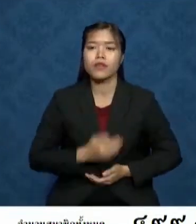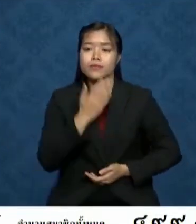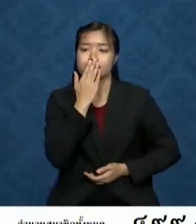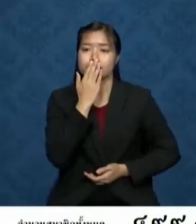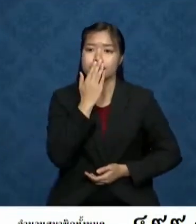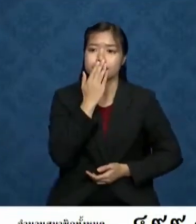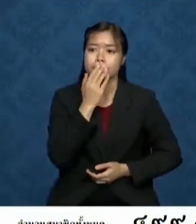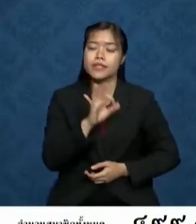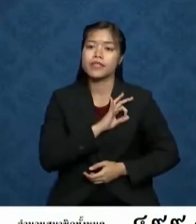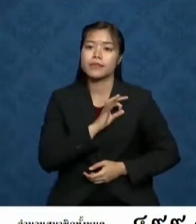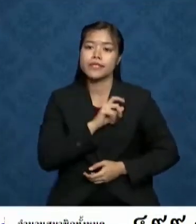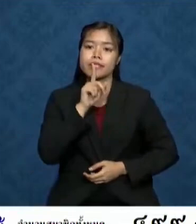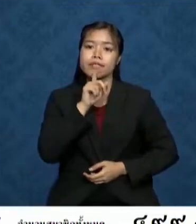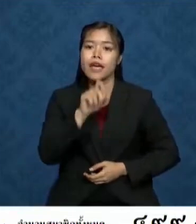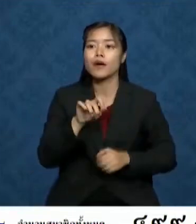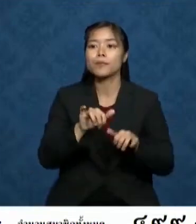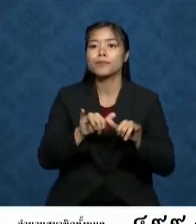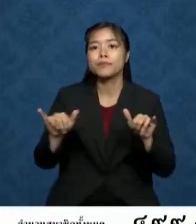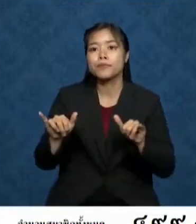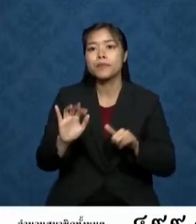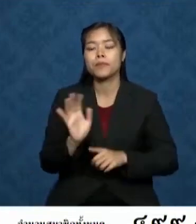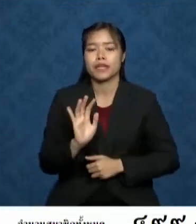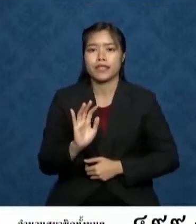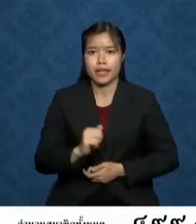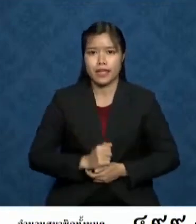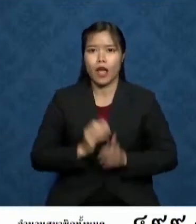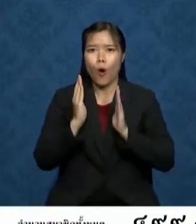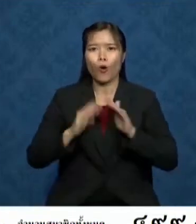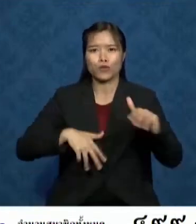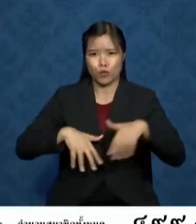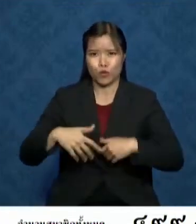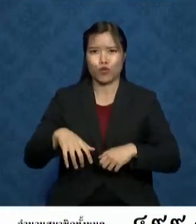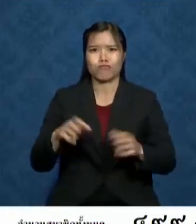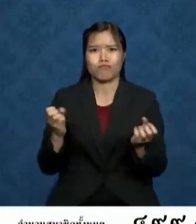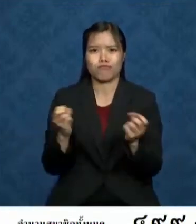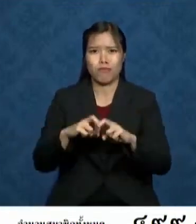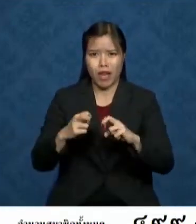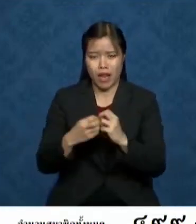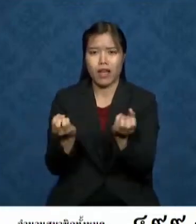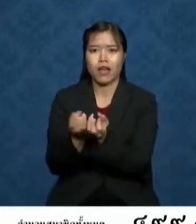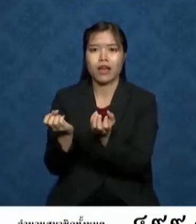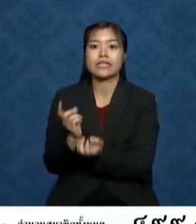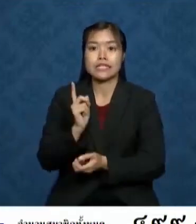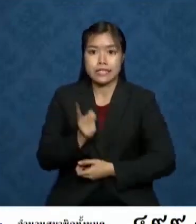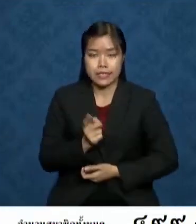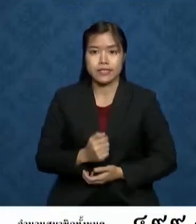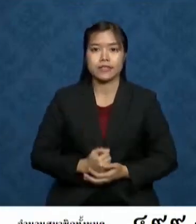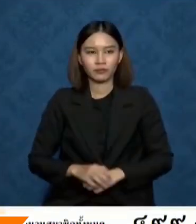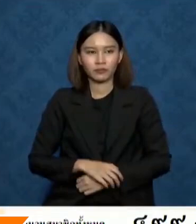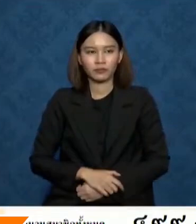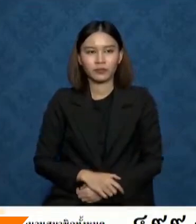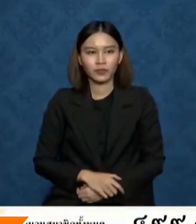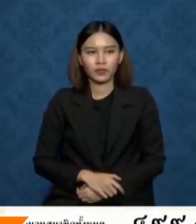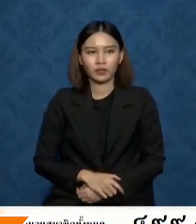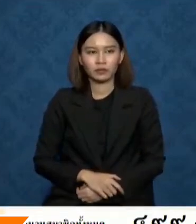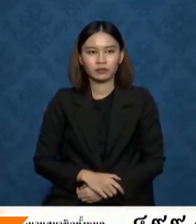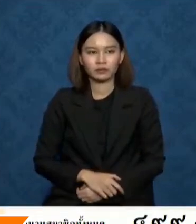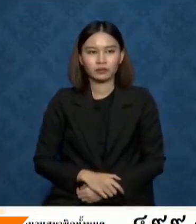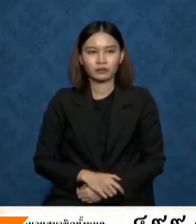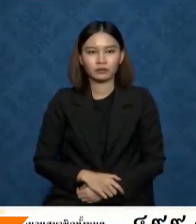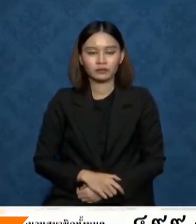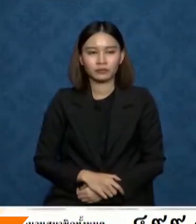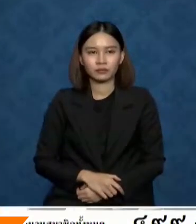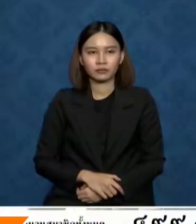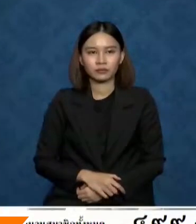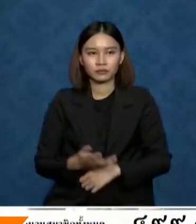ชิกมัตามกเลนเล่นเป็นเรื่องขวามรดร้ขประชา taท่านก็จะไดมผลงานดวยครับขบคุณมากครัเรียน